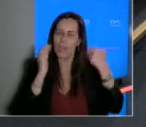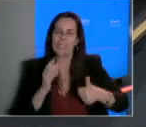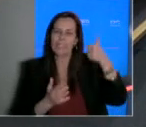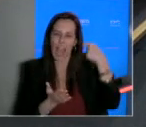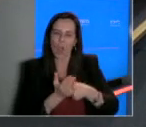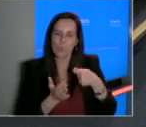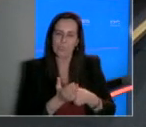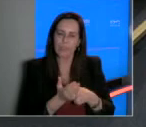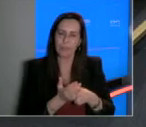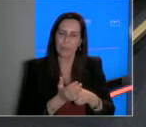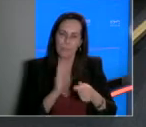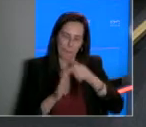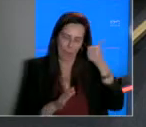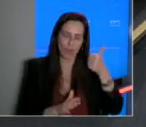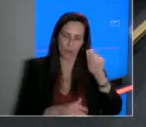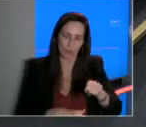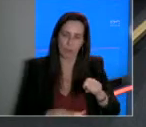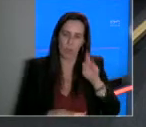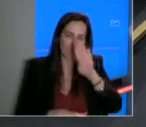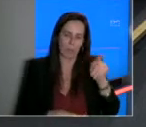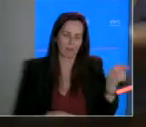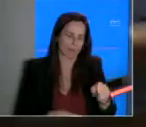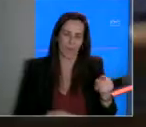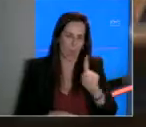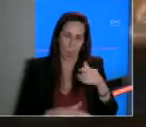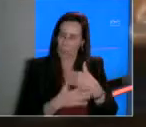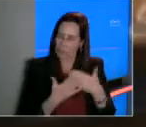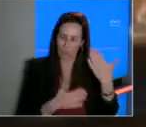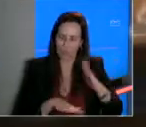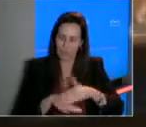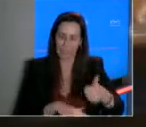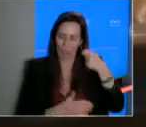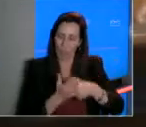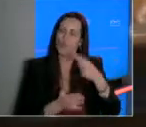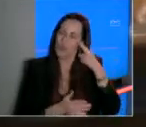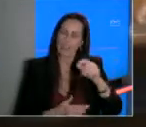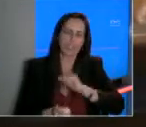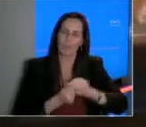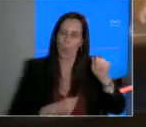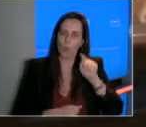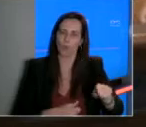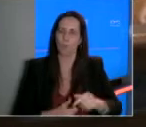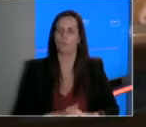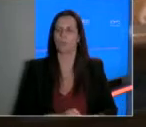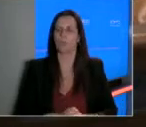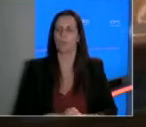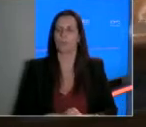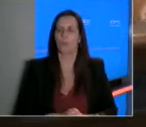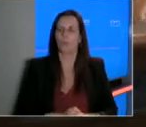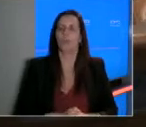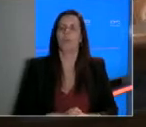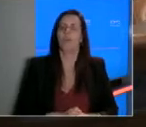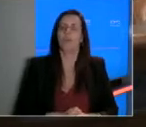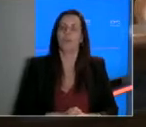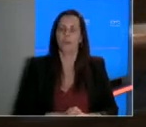אוצר בקדנציה הראשונה שלו בכנסת, ביבי שם אותו שם לא במקרה על ההתחלה, הוא ידע שלפיד לא, עדיין התיק הזה היה גדול